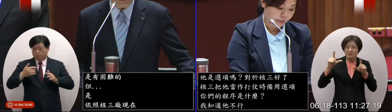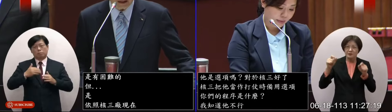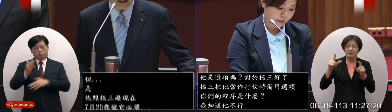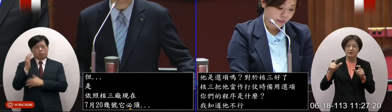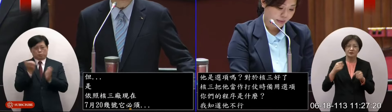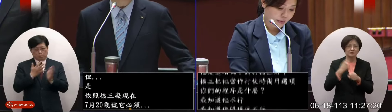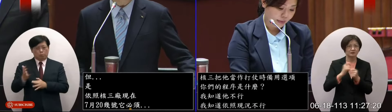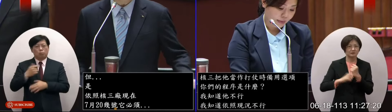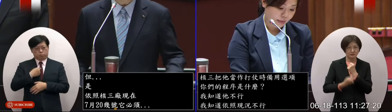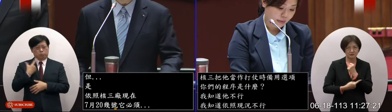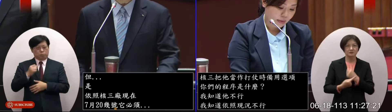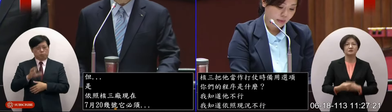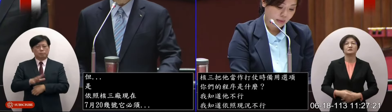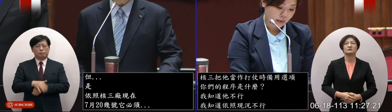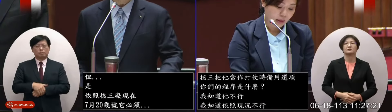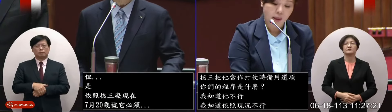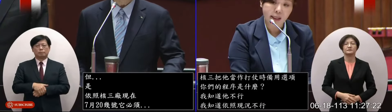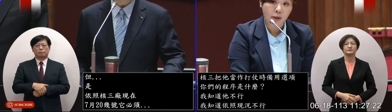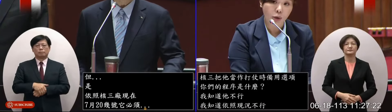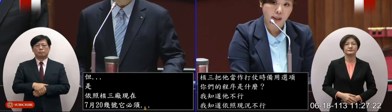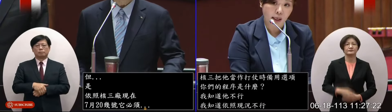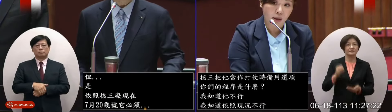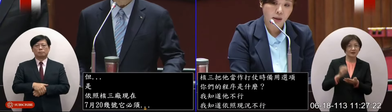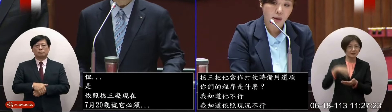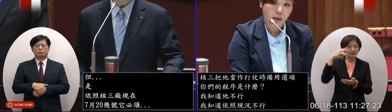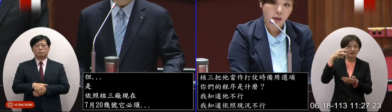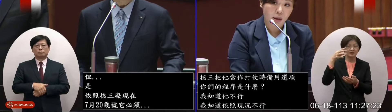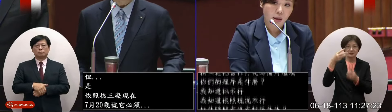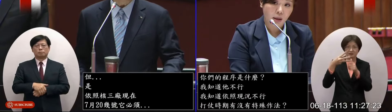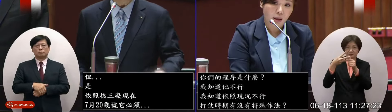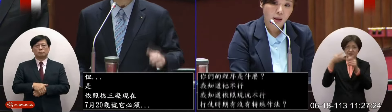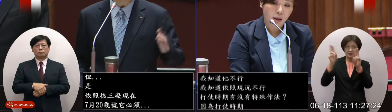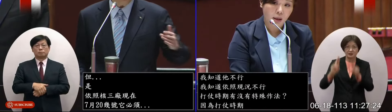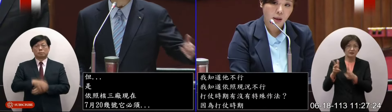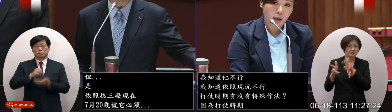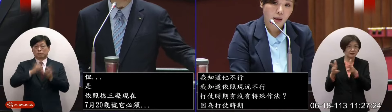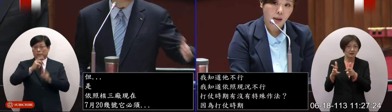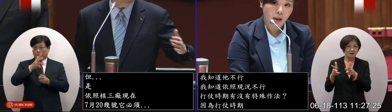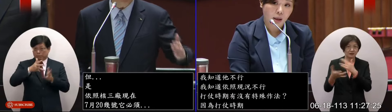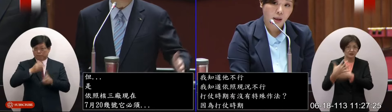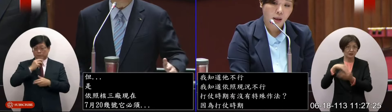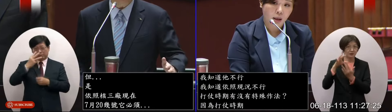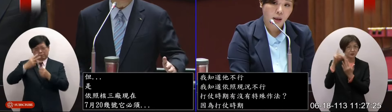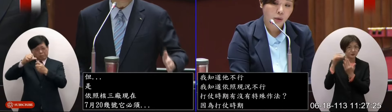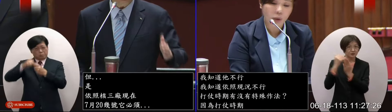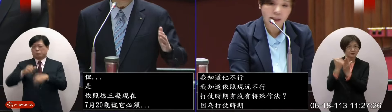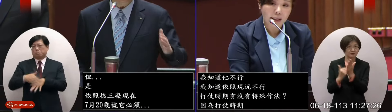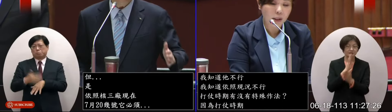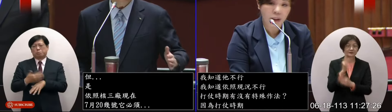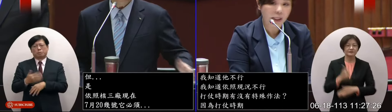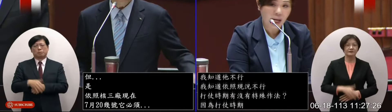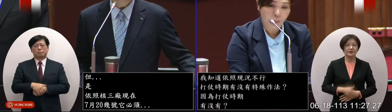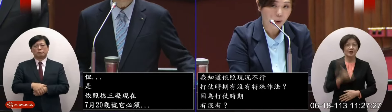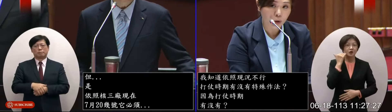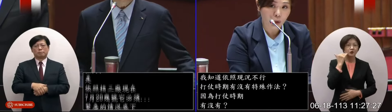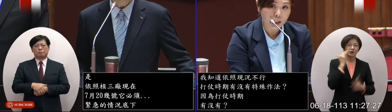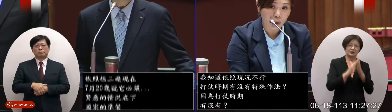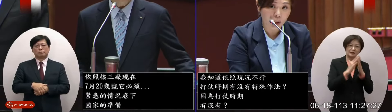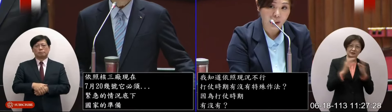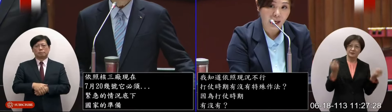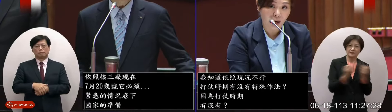的准备当然是有的。 核三是选项。 核三三五年当中，它不可能发电， 所以打仗时间它也不